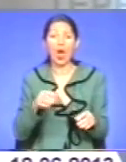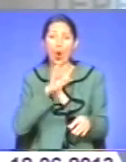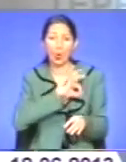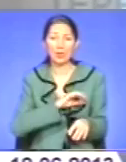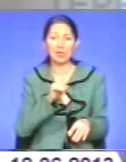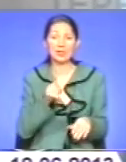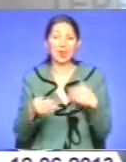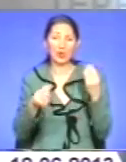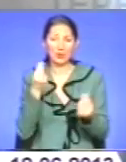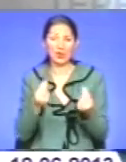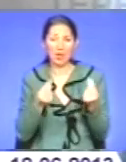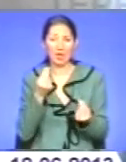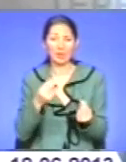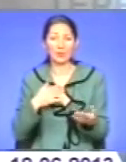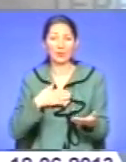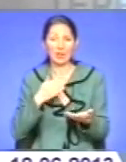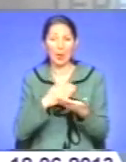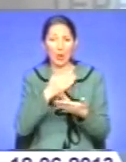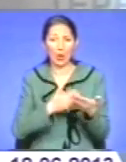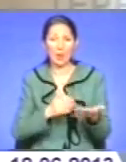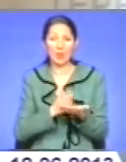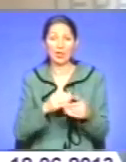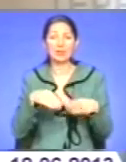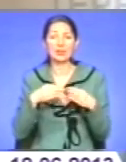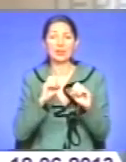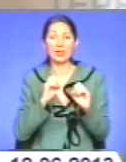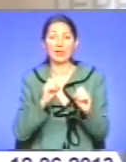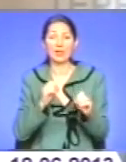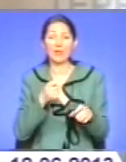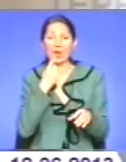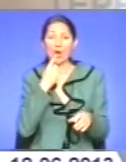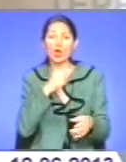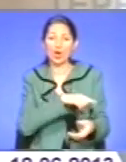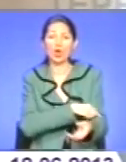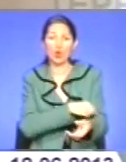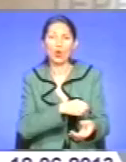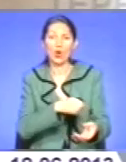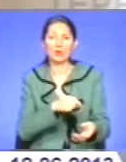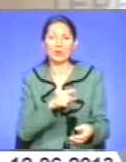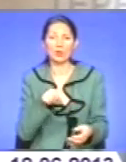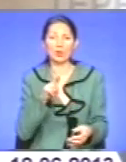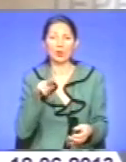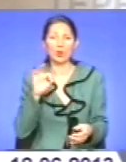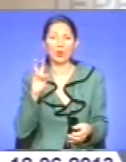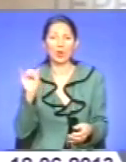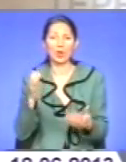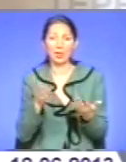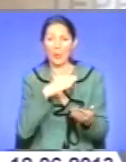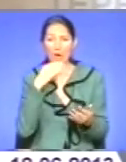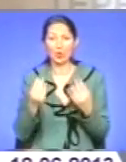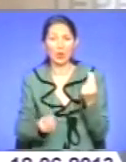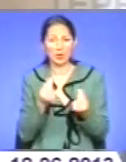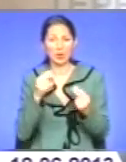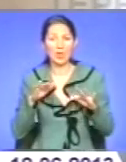якщо ви вже дивилися програму, то в нас там і є здача крові, відповідно, якби соціальна акція, також є багато різних розважальних акцій. Відповідно,